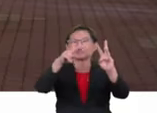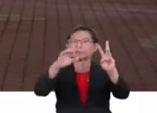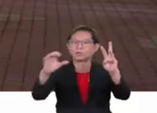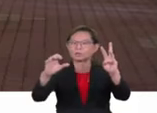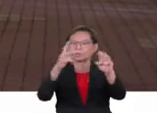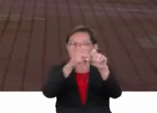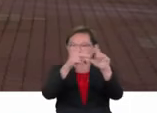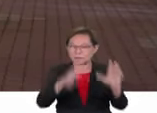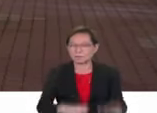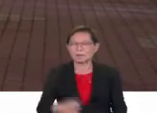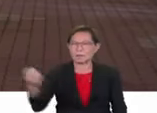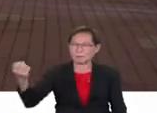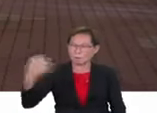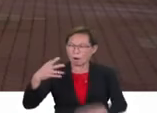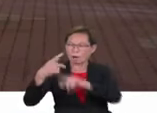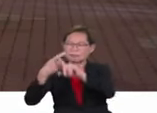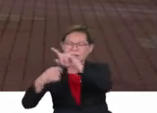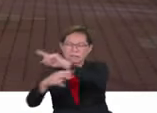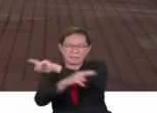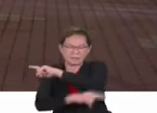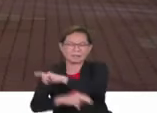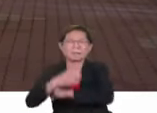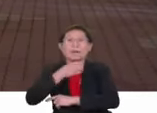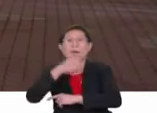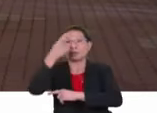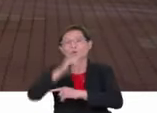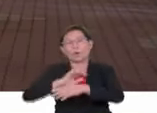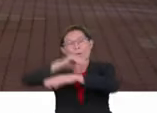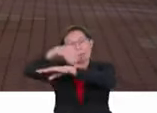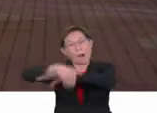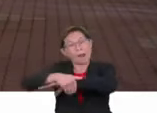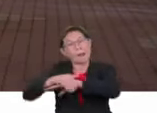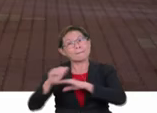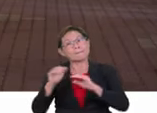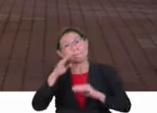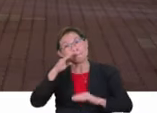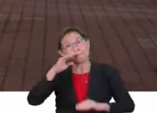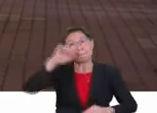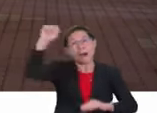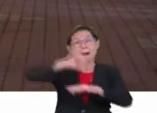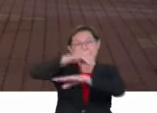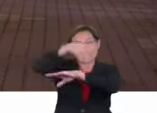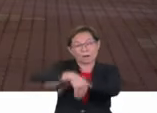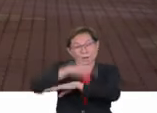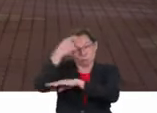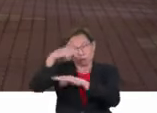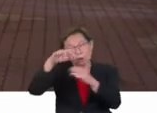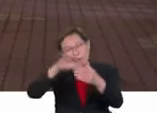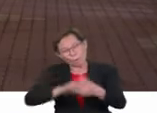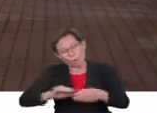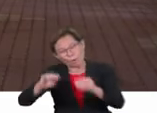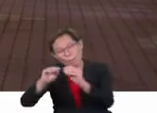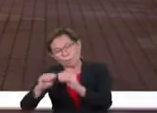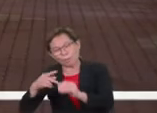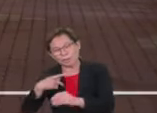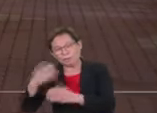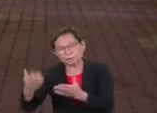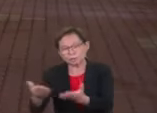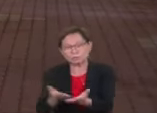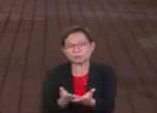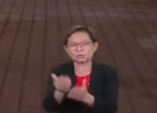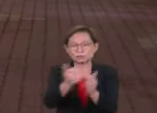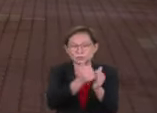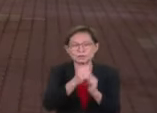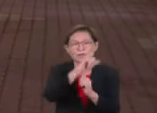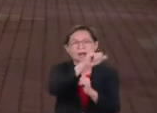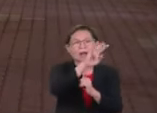gambarkan dari negeri Perak untuk sambutan ataupun untuk Ambang Merdeka pada malam ini. Untuk perkembangan selanjutnya, kita terus kembali bersama